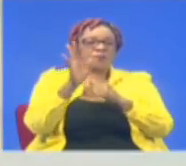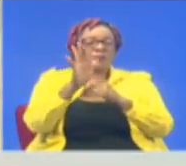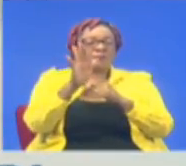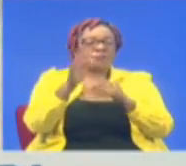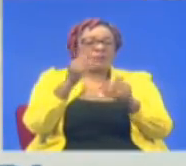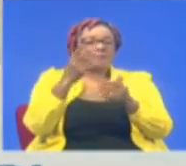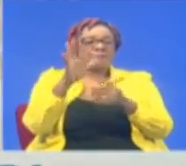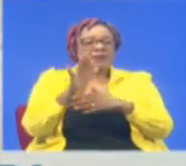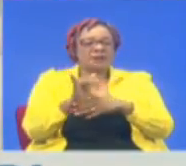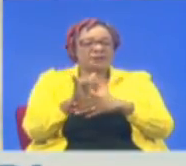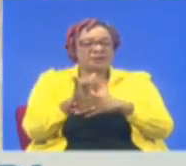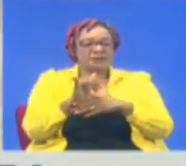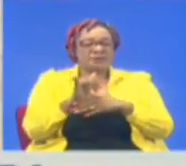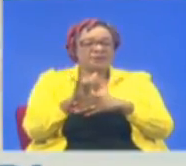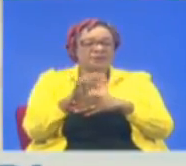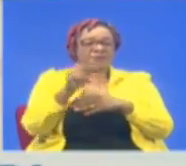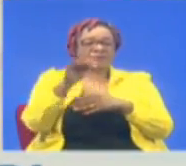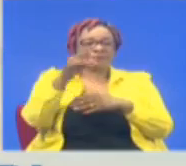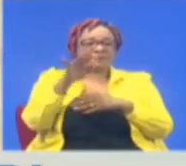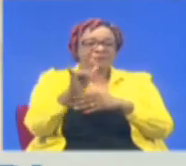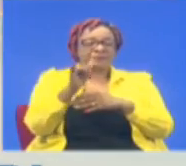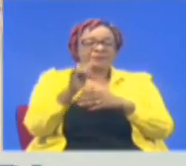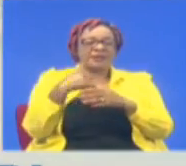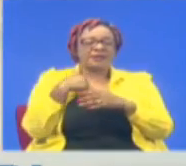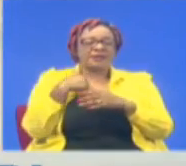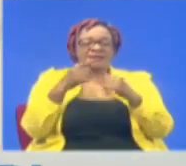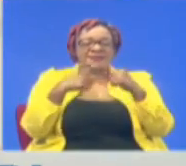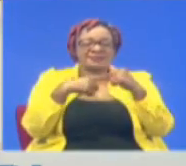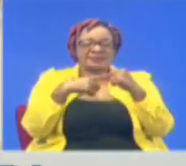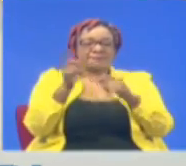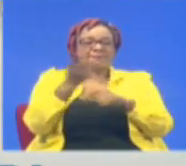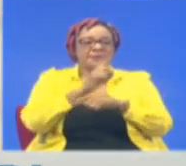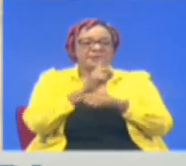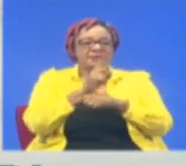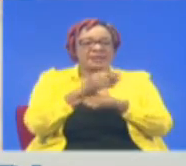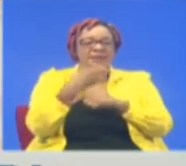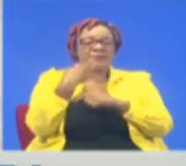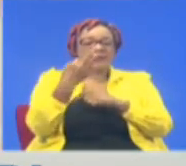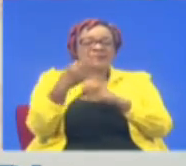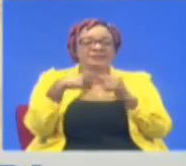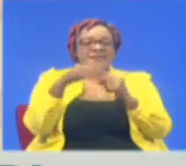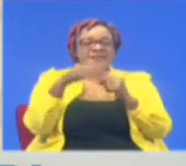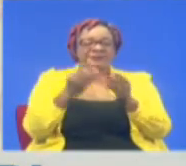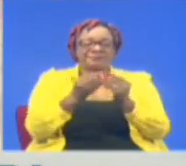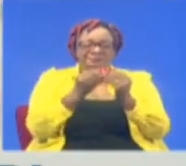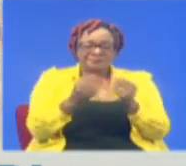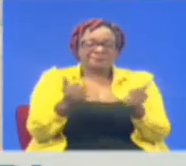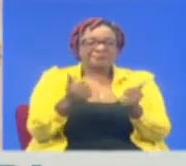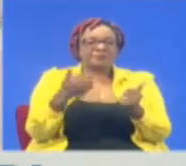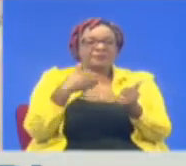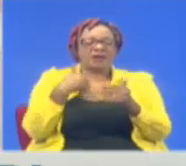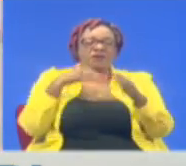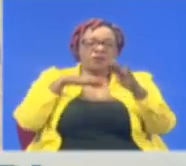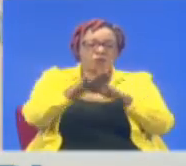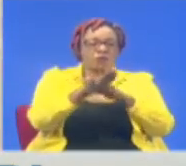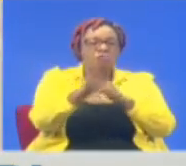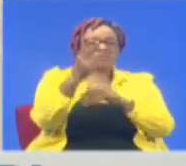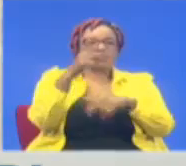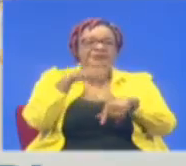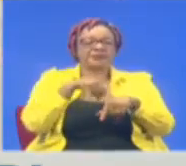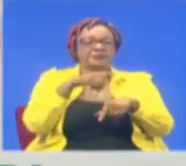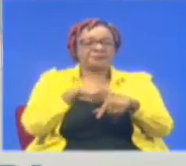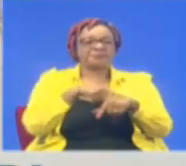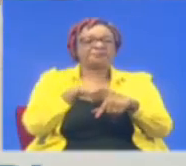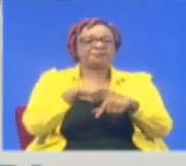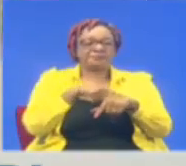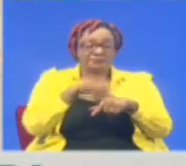na Fadhili Kai na Sebu katika dakika ya 6. 360 ilipambana kusawazisha katika kipindi cha pili pasi na mafanikio. Ligi